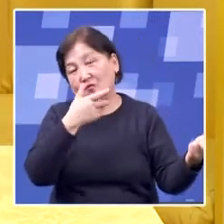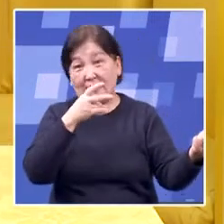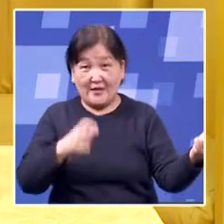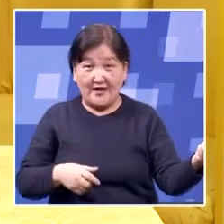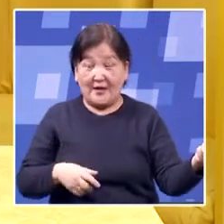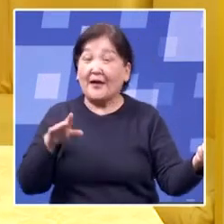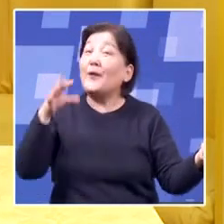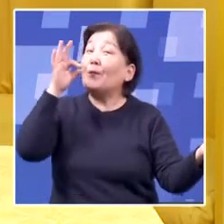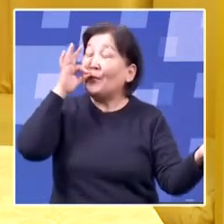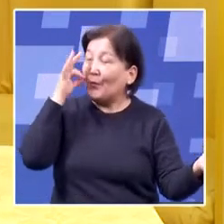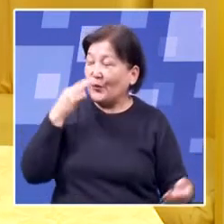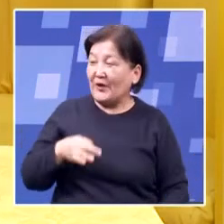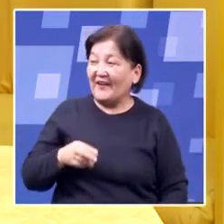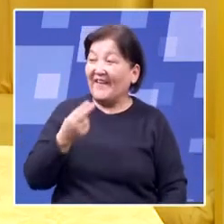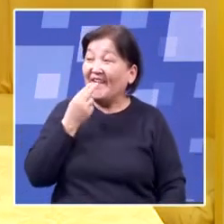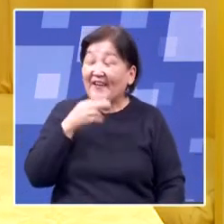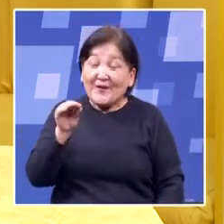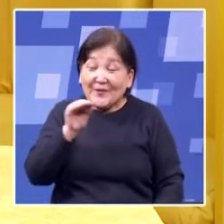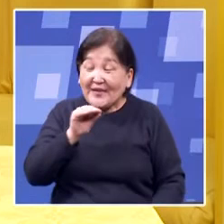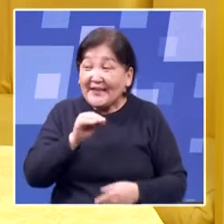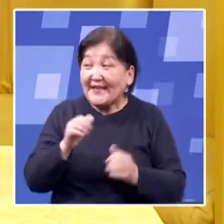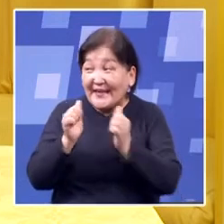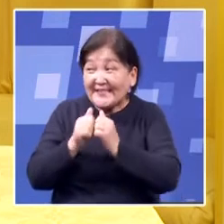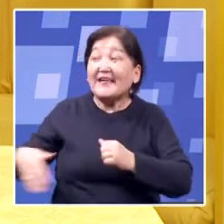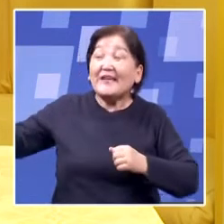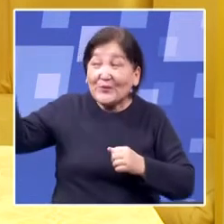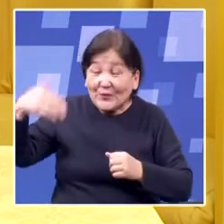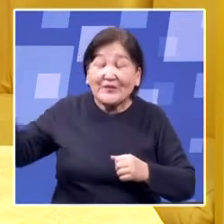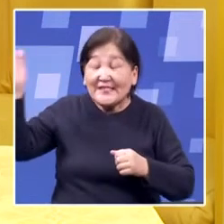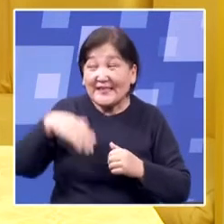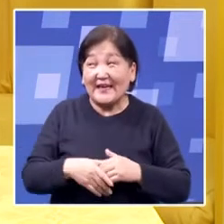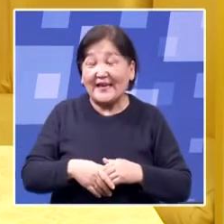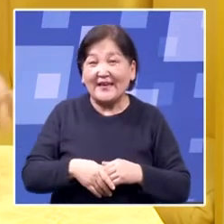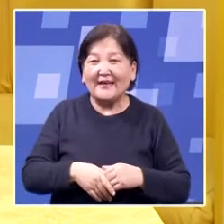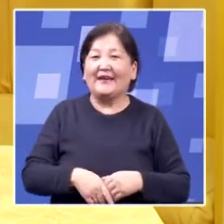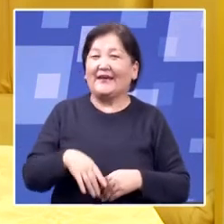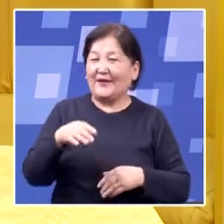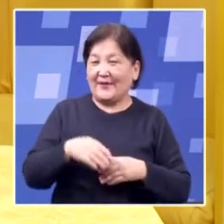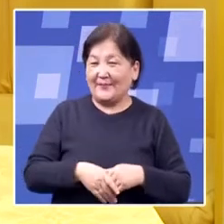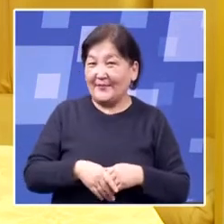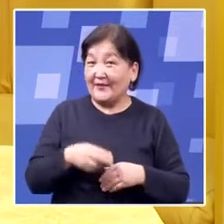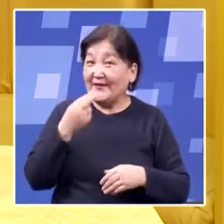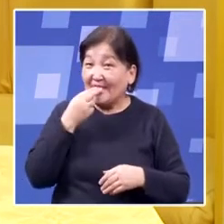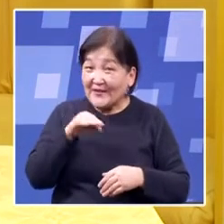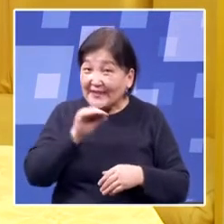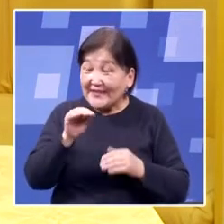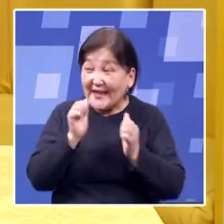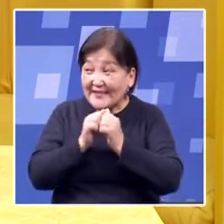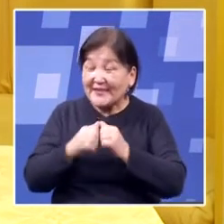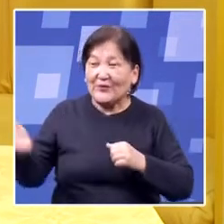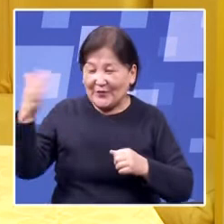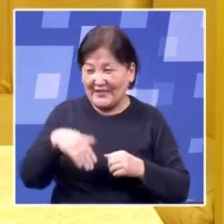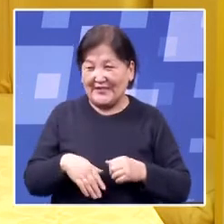дийлсэнгүй. Ингээд муур холгон найзаага дуудахаар болчихъя. За одоо дахиад холгонаа дуудацгаая. Гараа